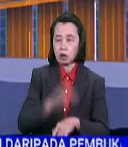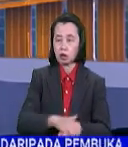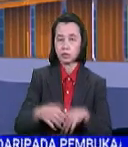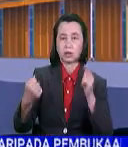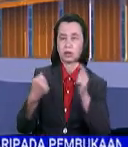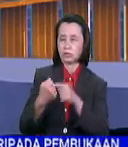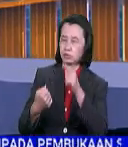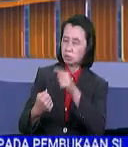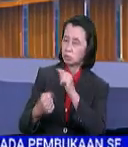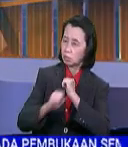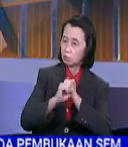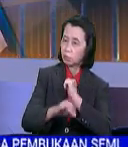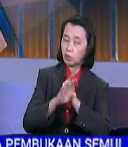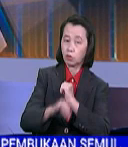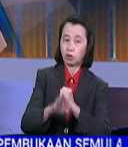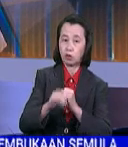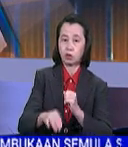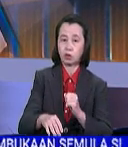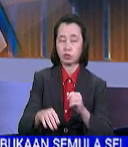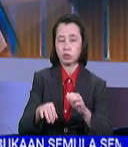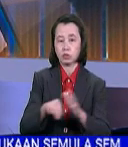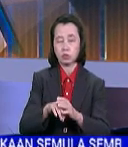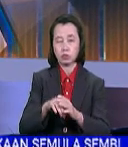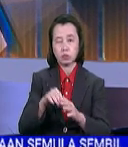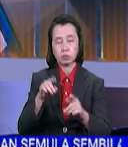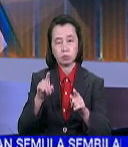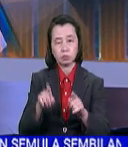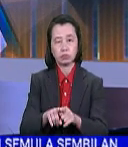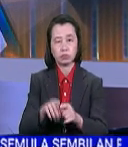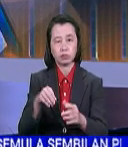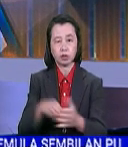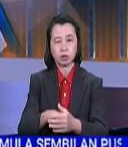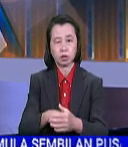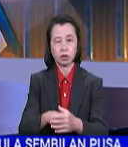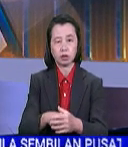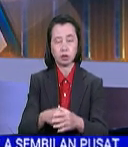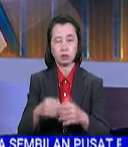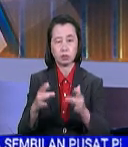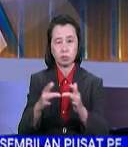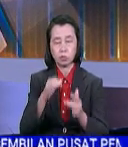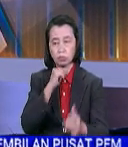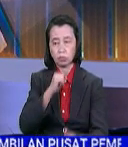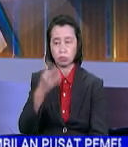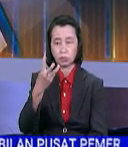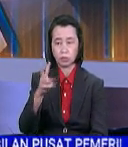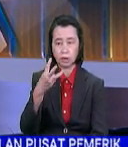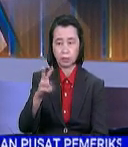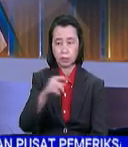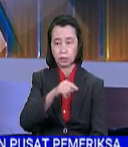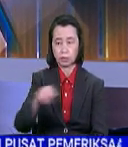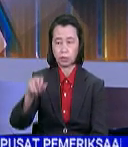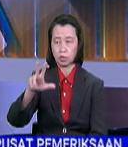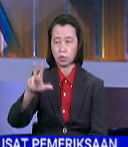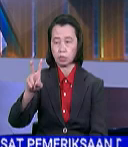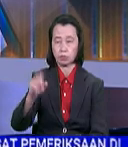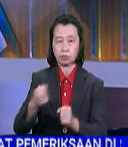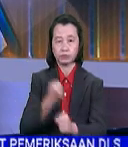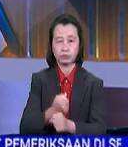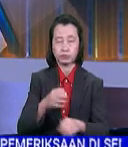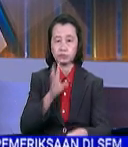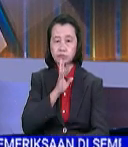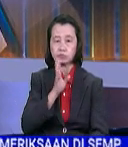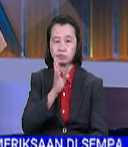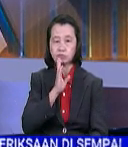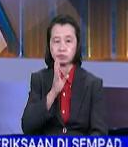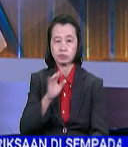pertuduhan mempromosikan perjudian dalam talian. Kesemua tertuduh yang berusia 16 hingga 32 tahun itu membuat